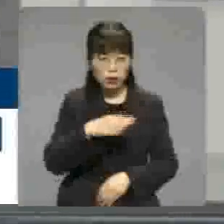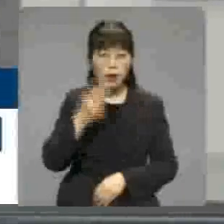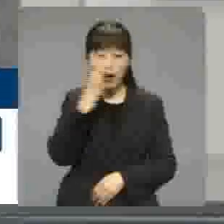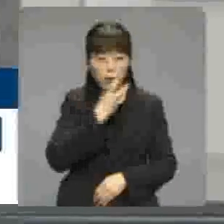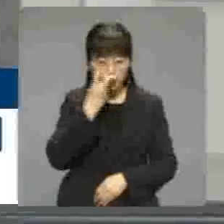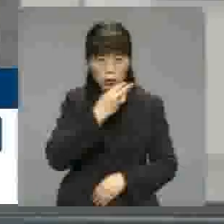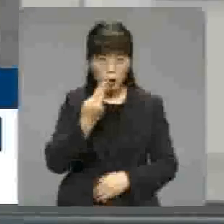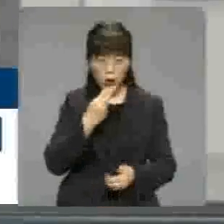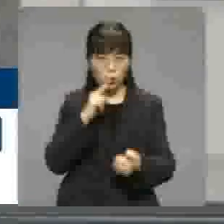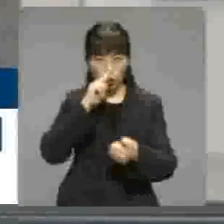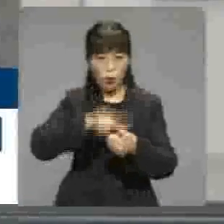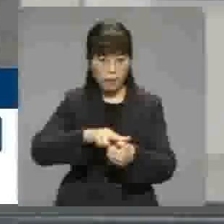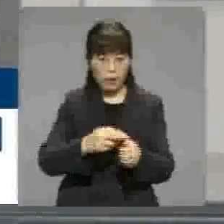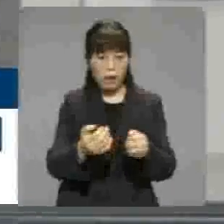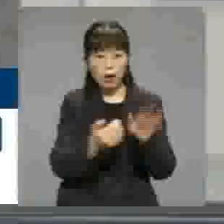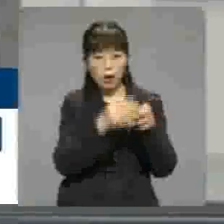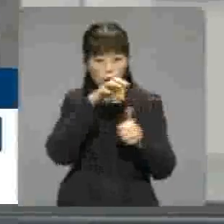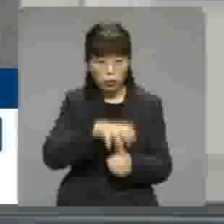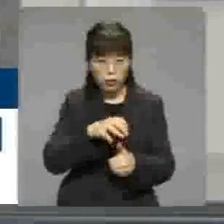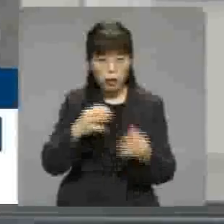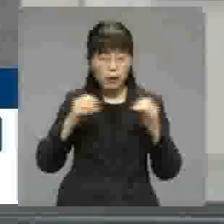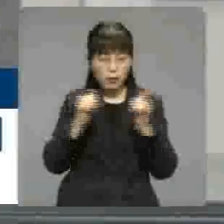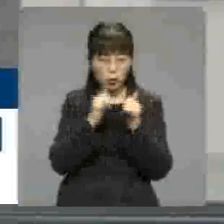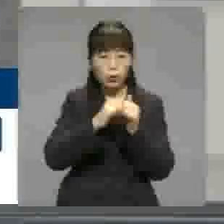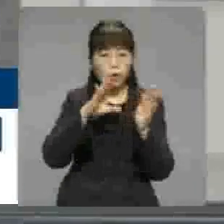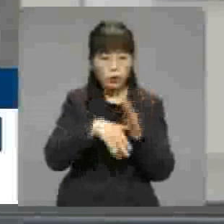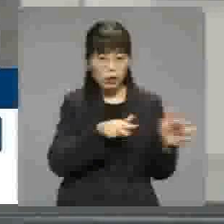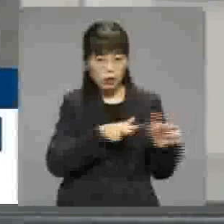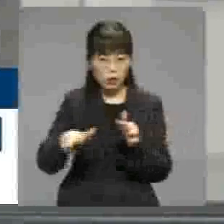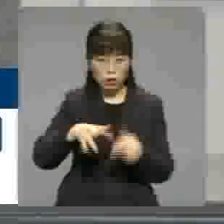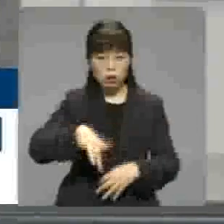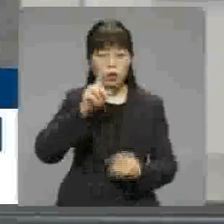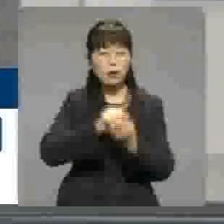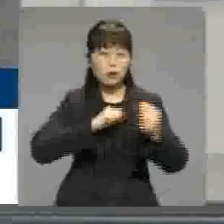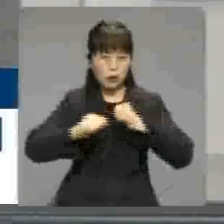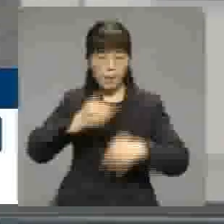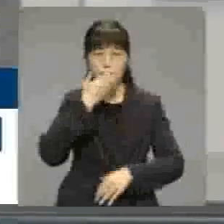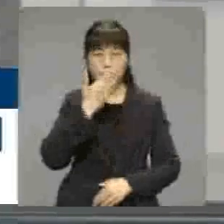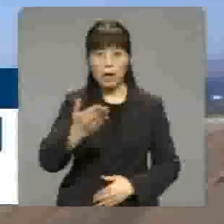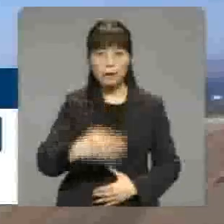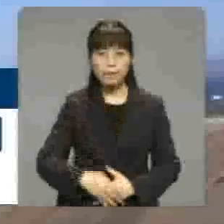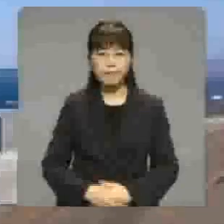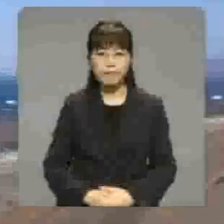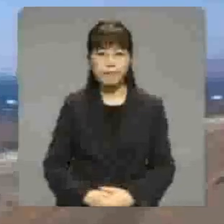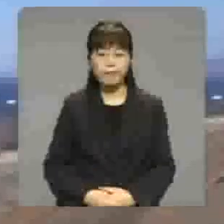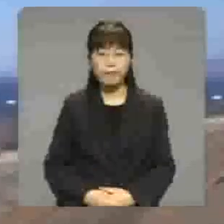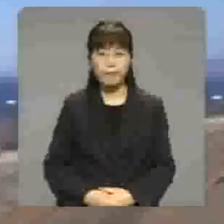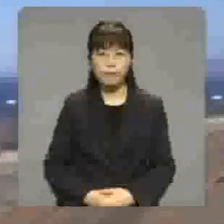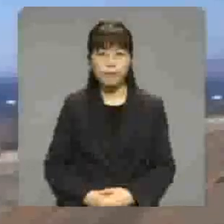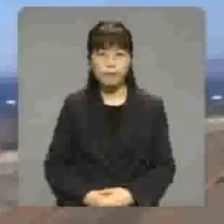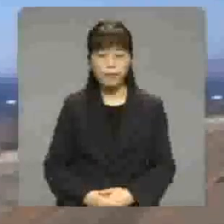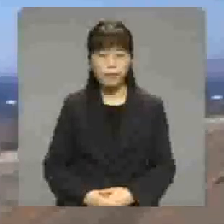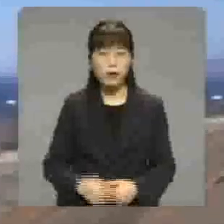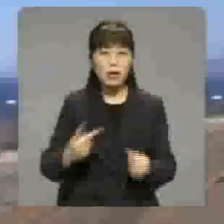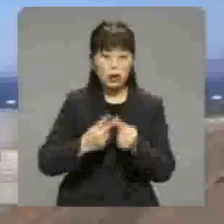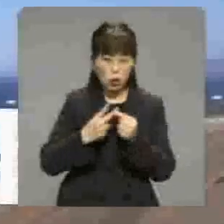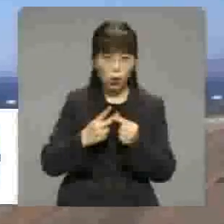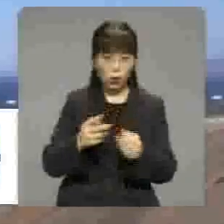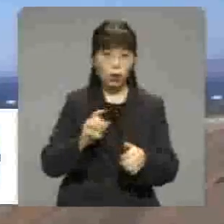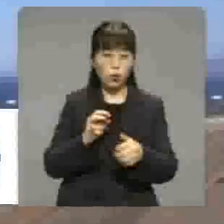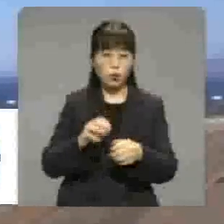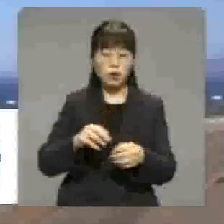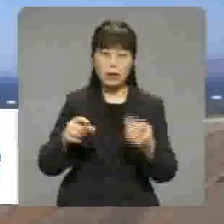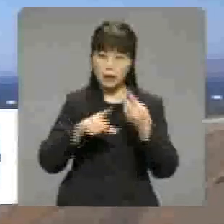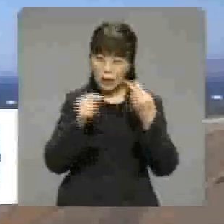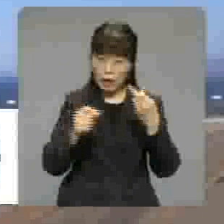감시하여 도발 억제 및 유사시 즉각적인 초기 대응이 가능합니다이기는 지난해